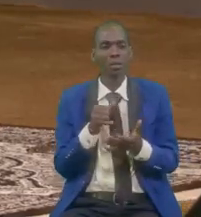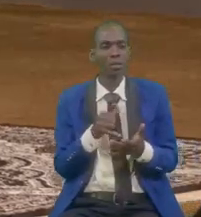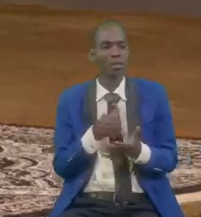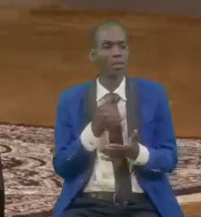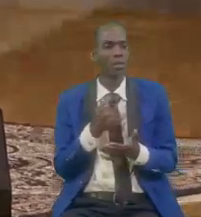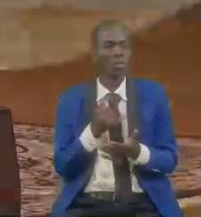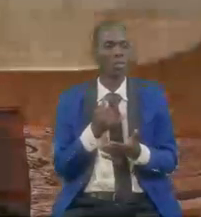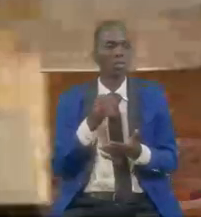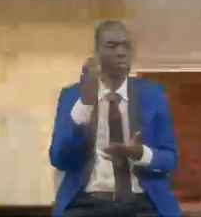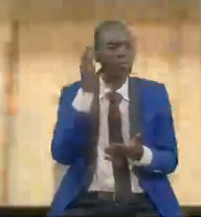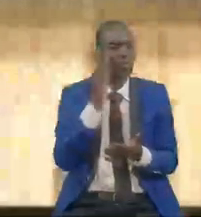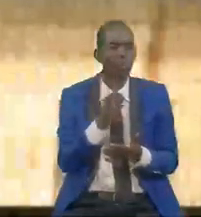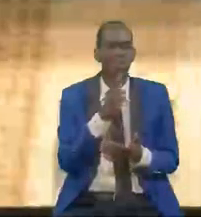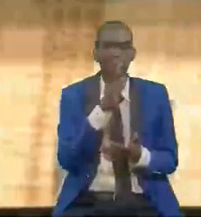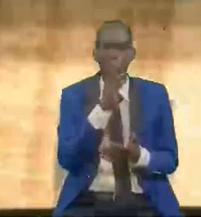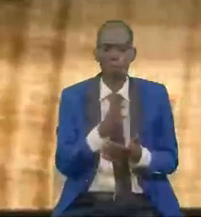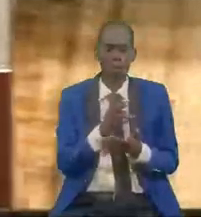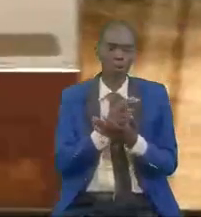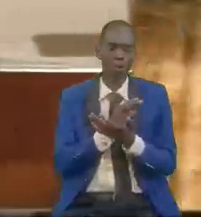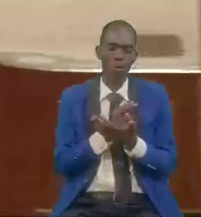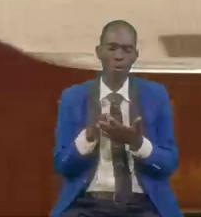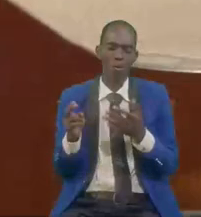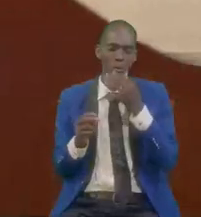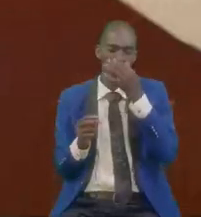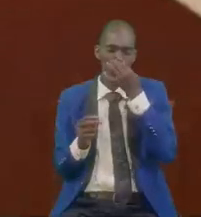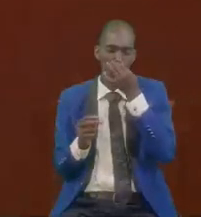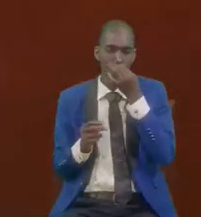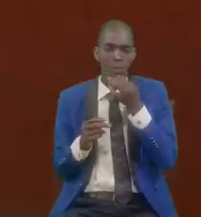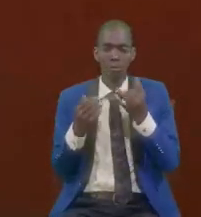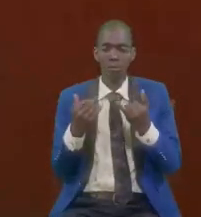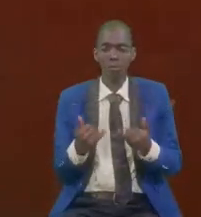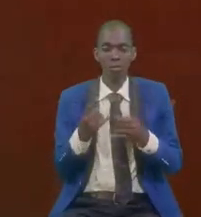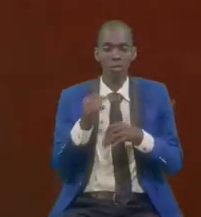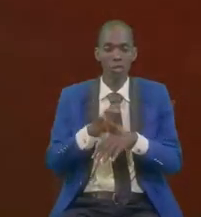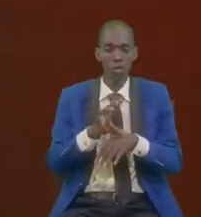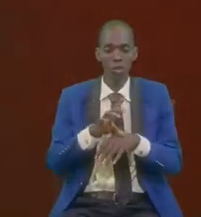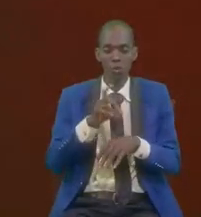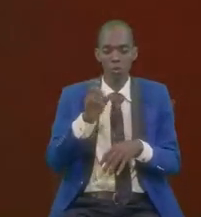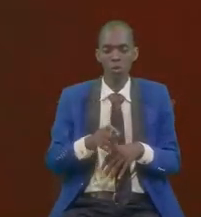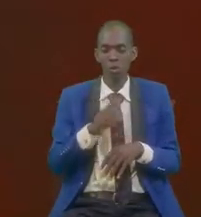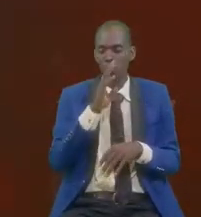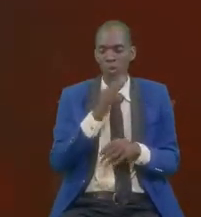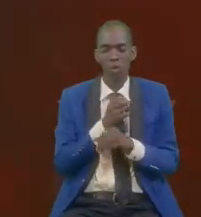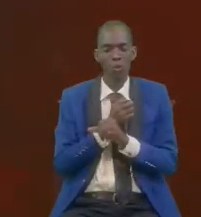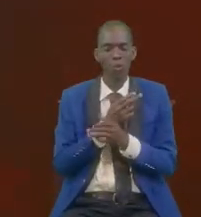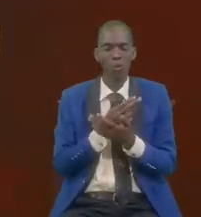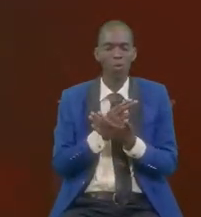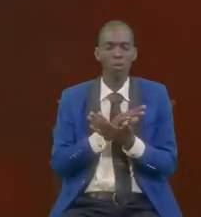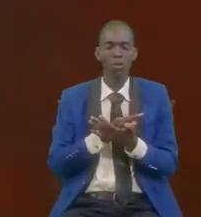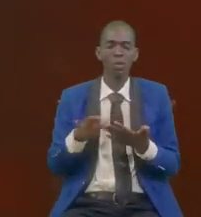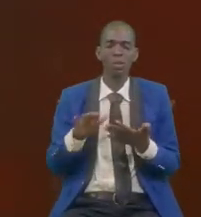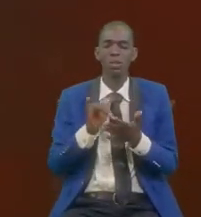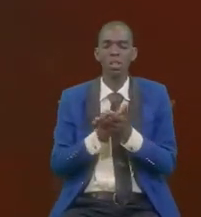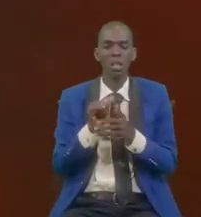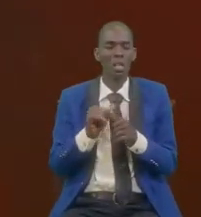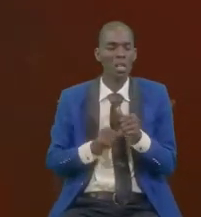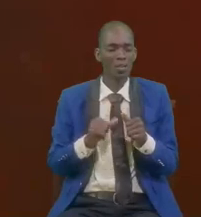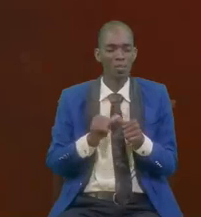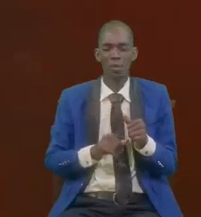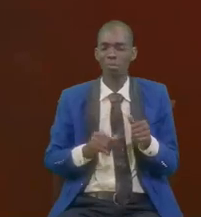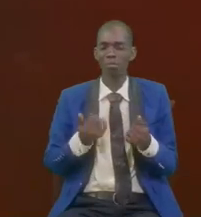et irrépréhensible. Mais que l'Église soit sainte, que chaque membre,